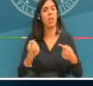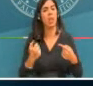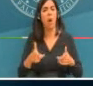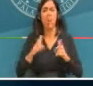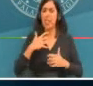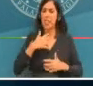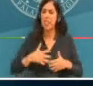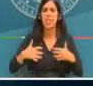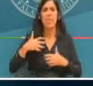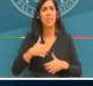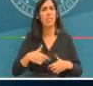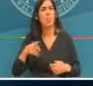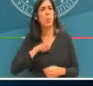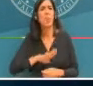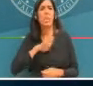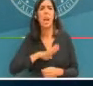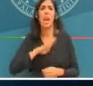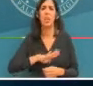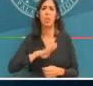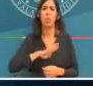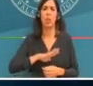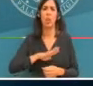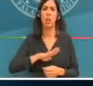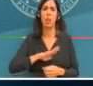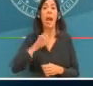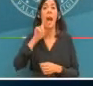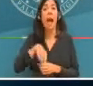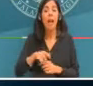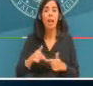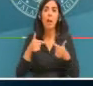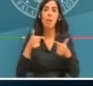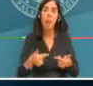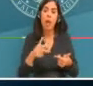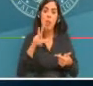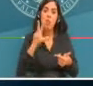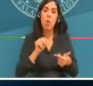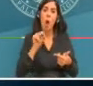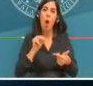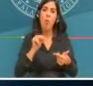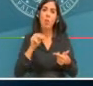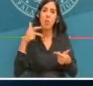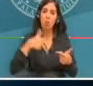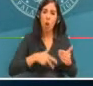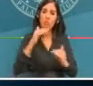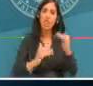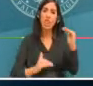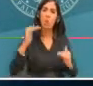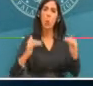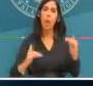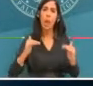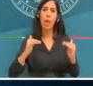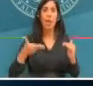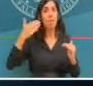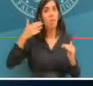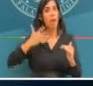che si aggiungono a quelle già esistenti ci sono facile la popolazione più duramente colpite persone meno